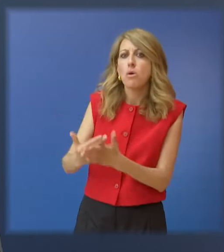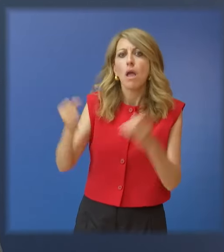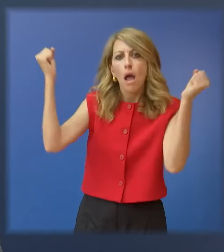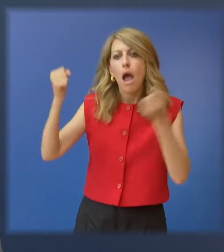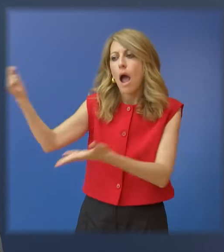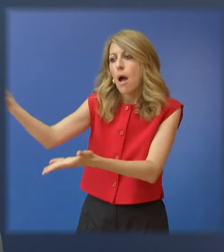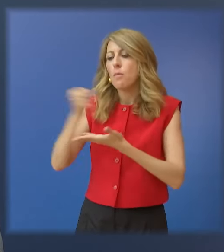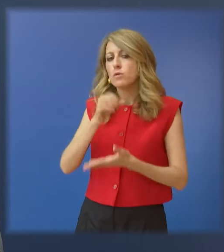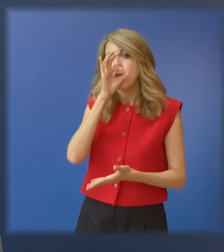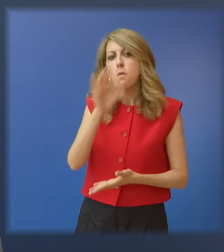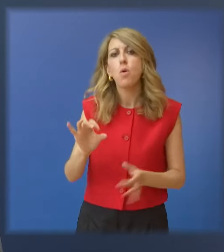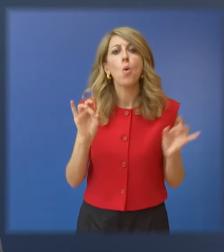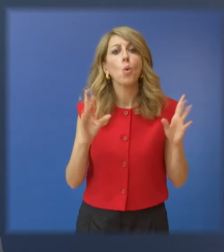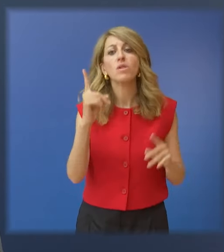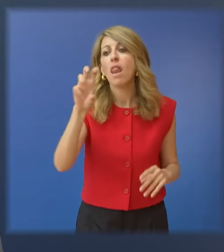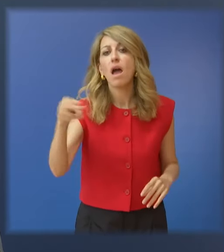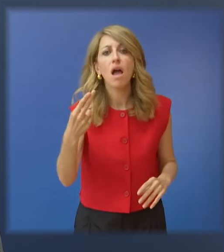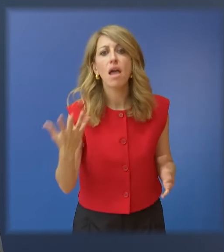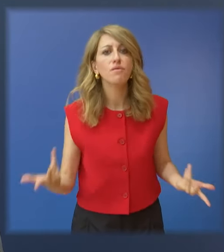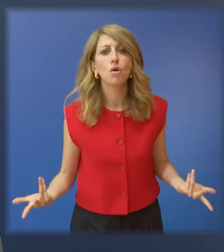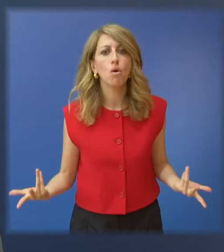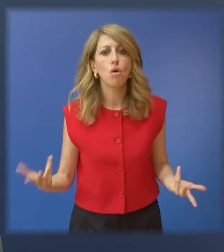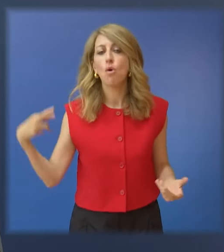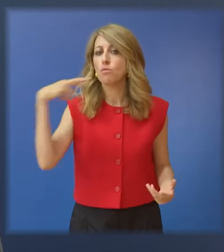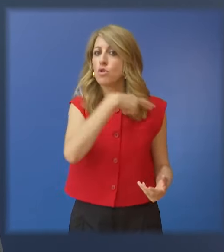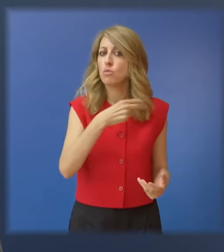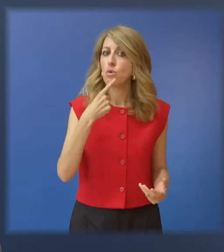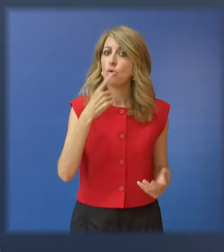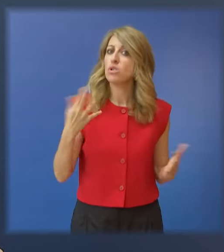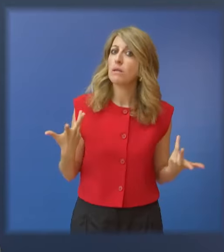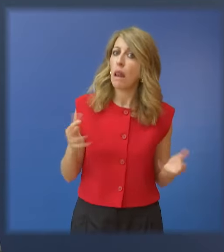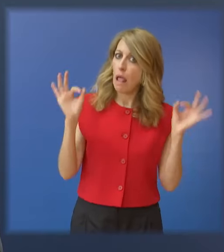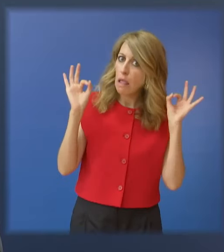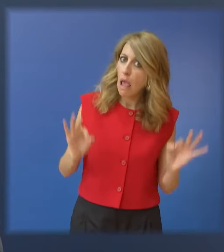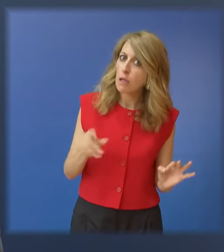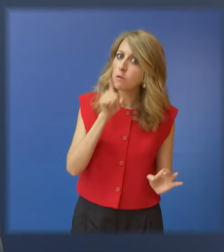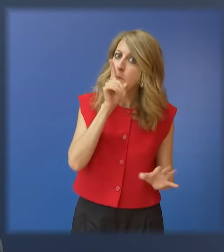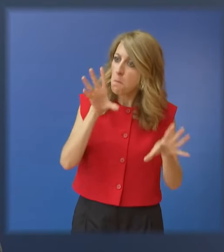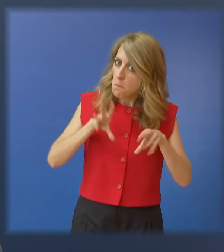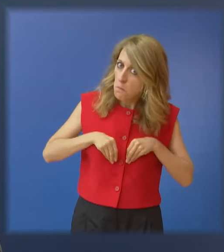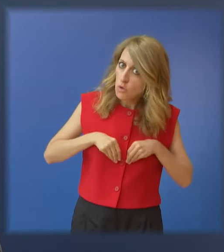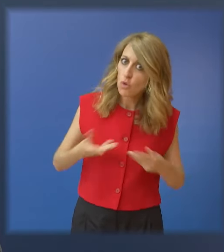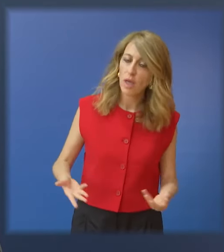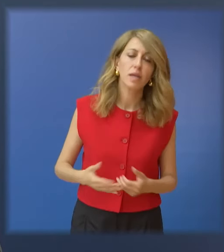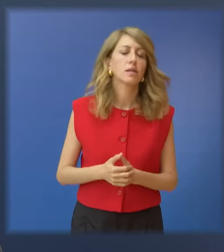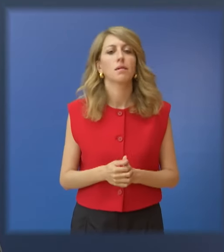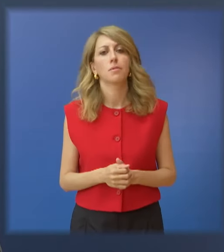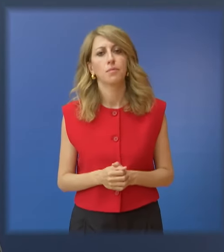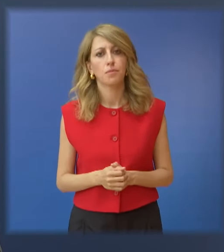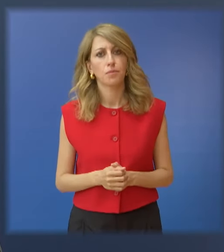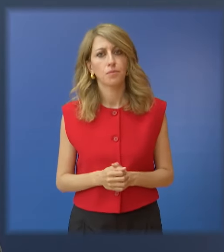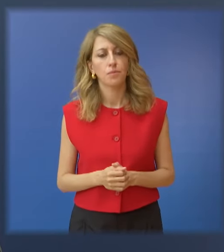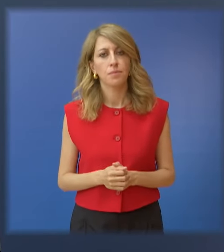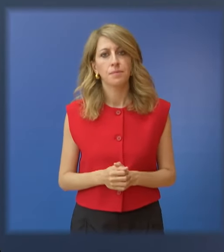ζήτημα και αν ο πρωθυπουργός είναι του δόγματος δεν πληρώνω αν κάτσει κανείς και ψάξει ε